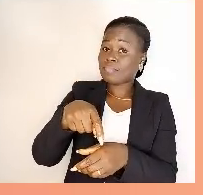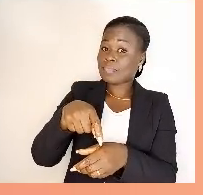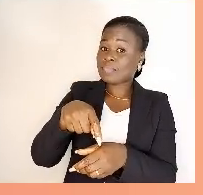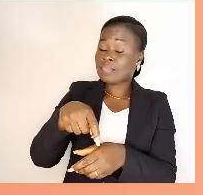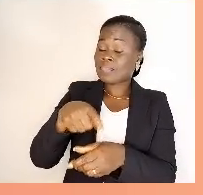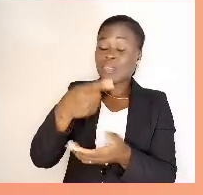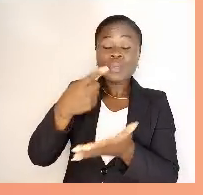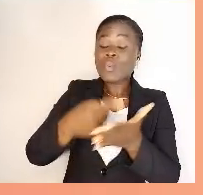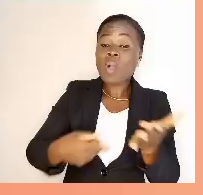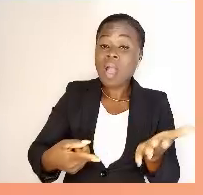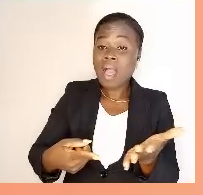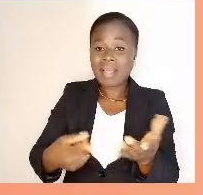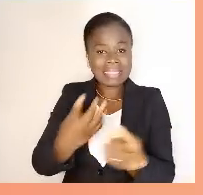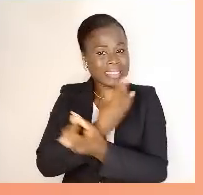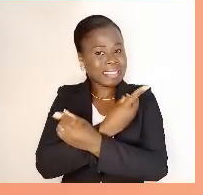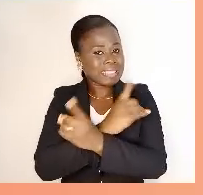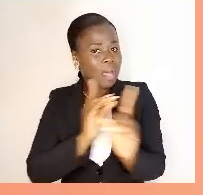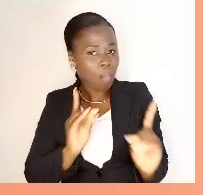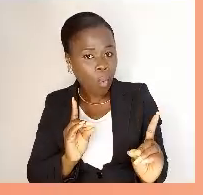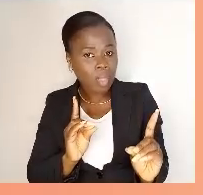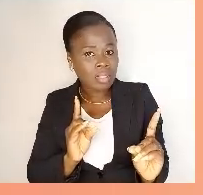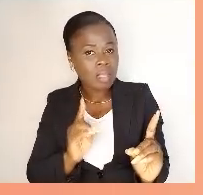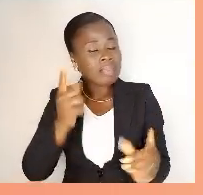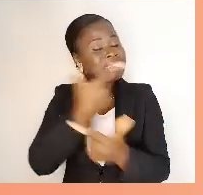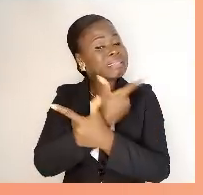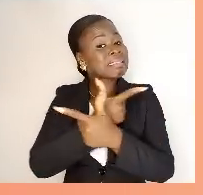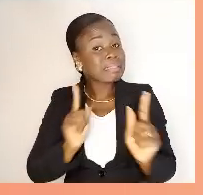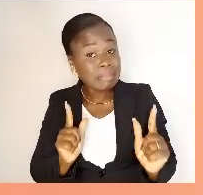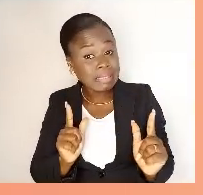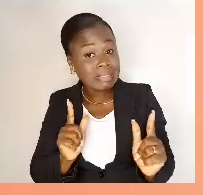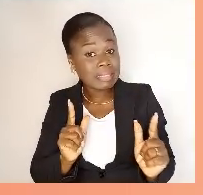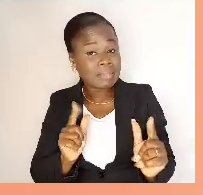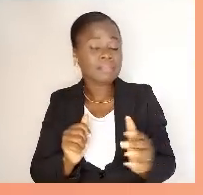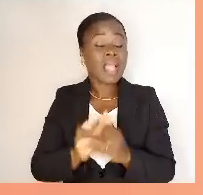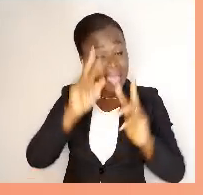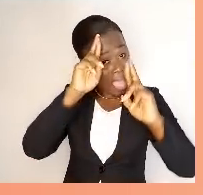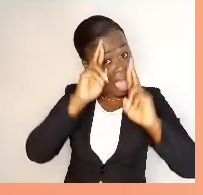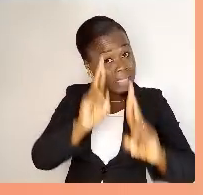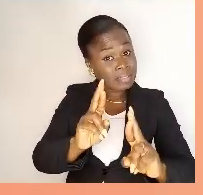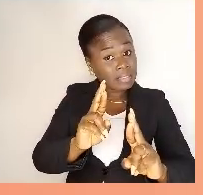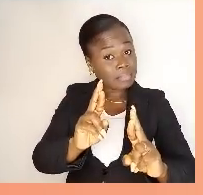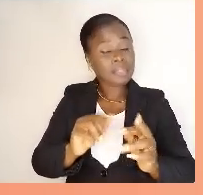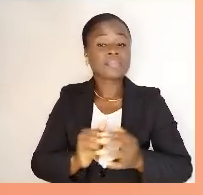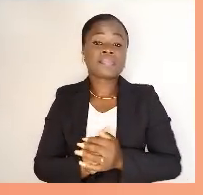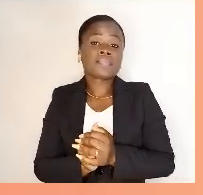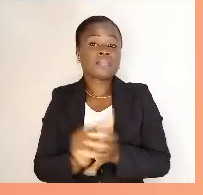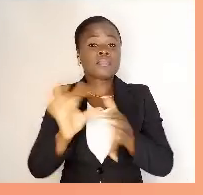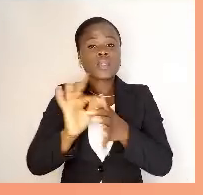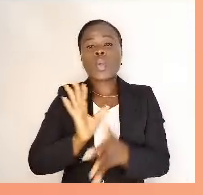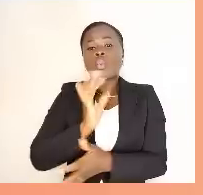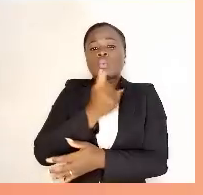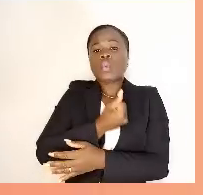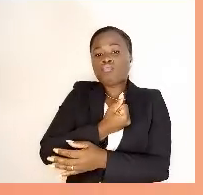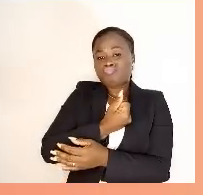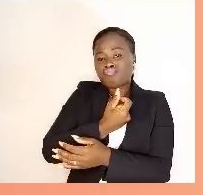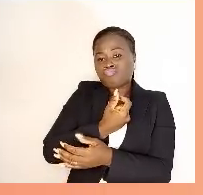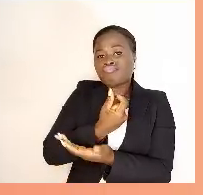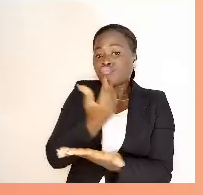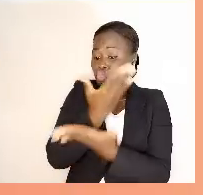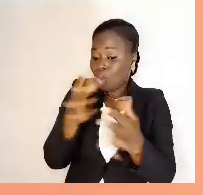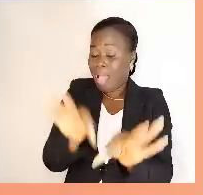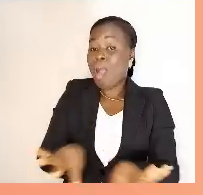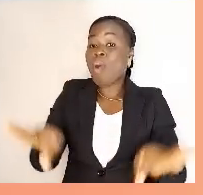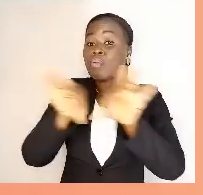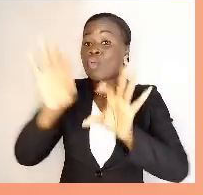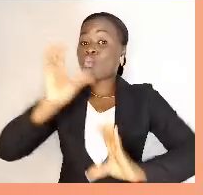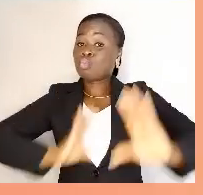de société fondé sur la démocratie, la liberté, le respect de nos